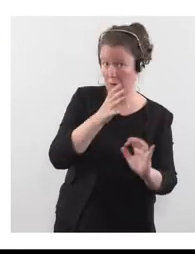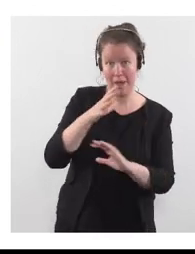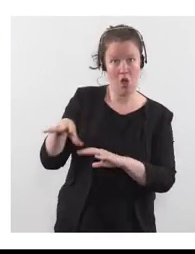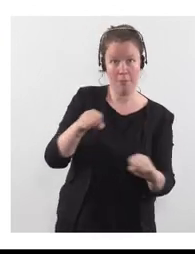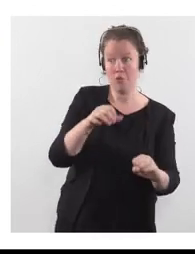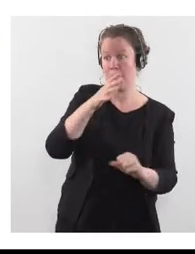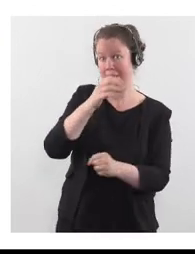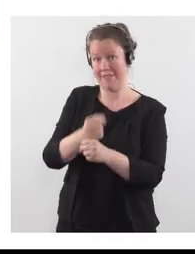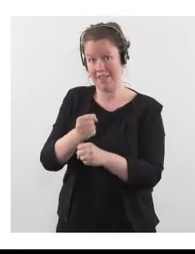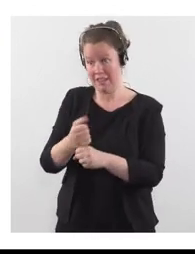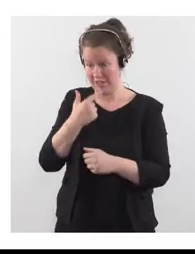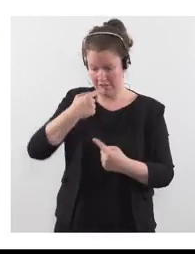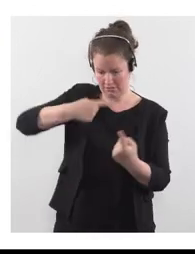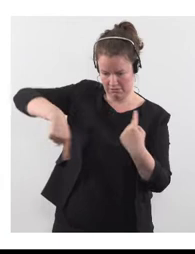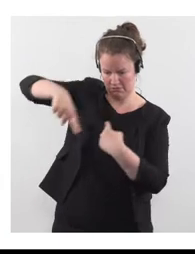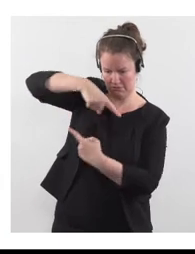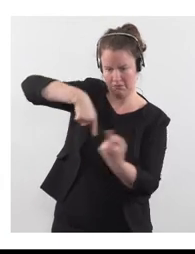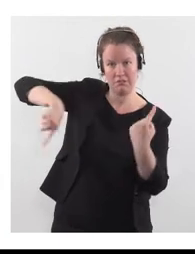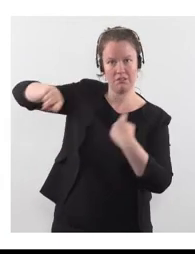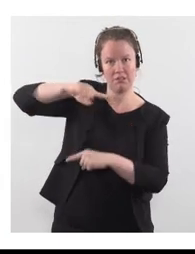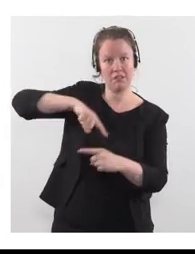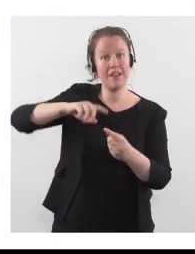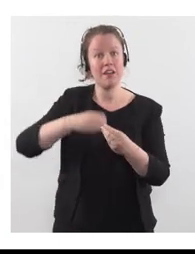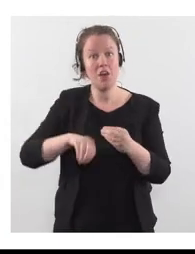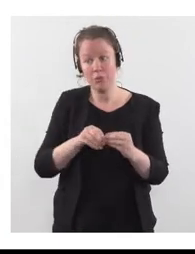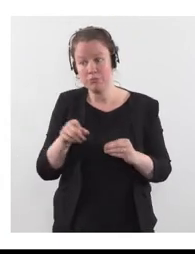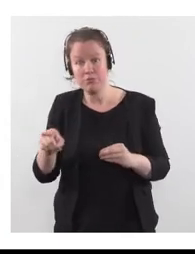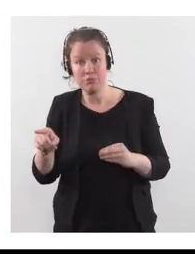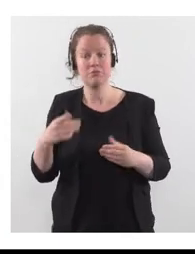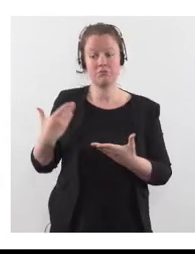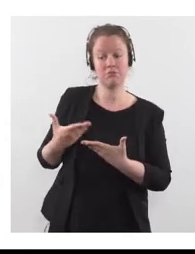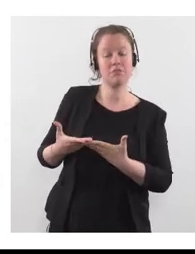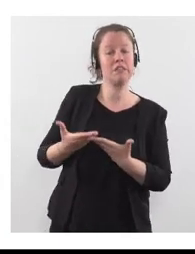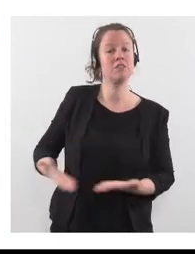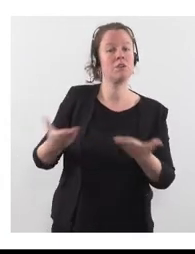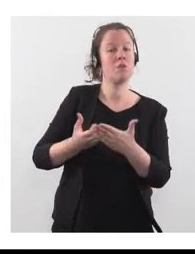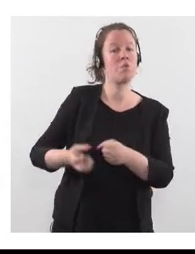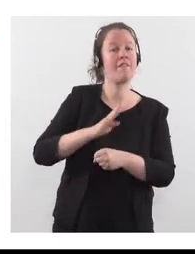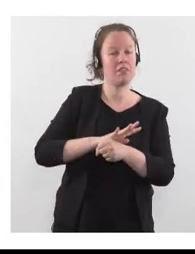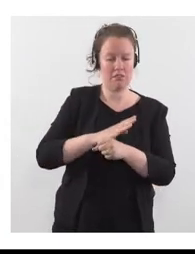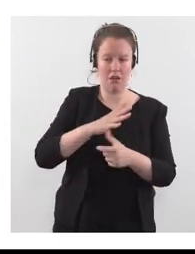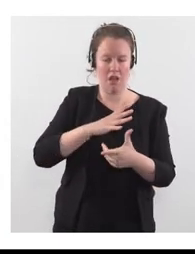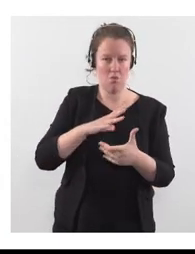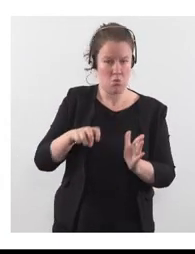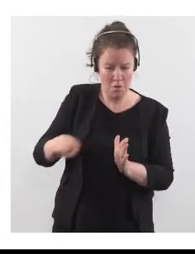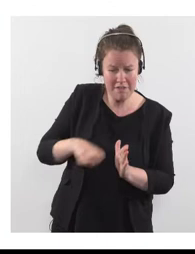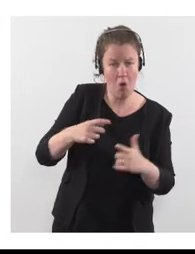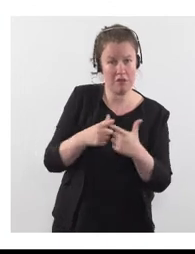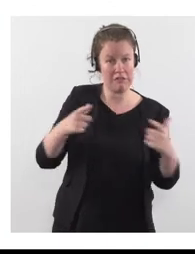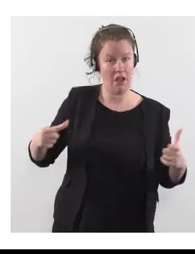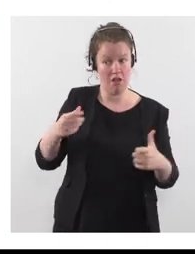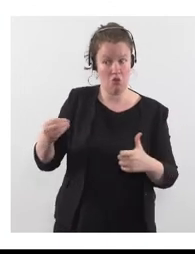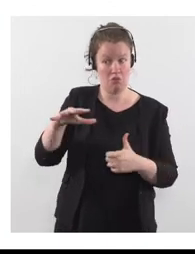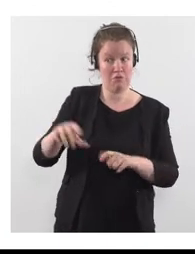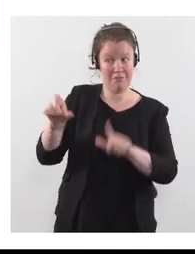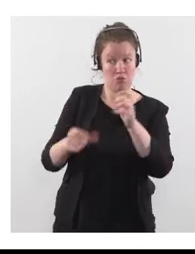s'est qu'empirée pendant les confinements dus à la Covid-19 et toutes les restrictions. En entendant parler de ces